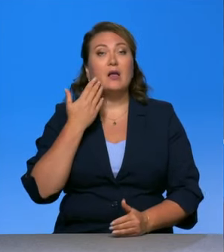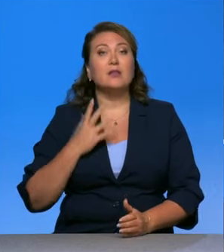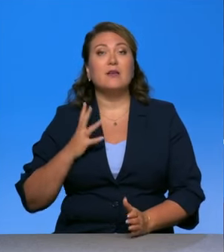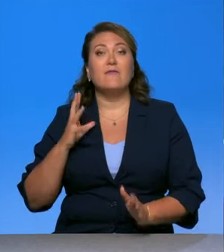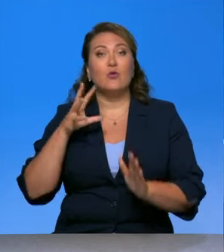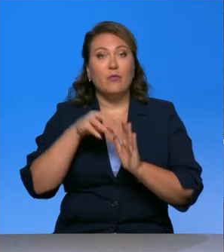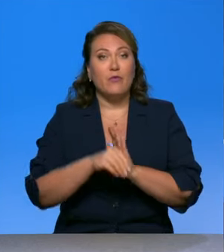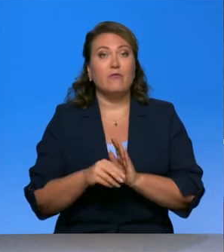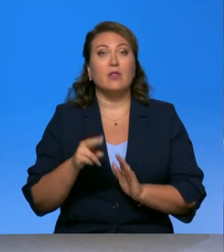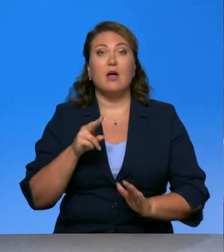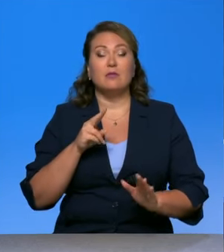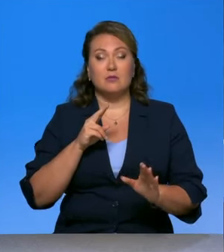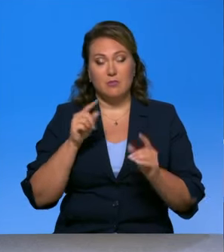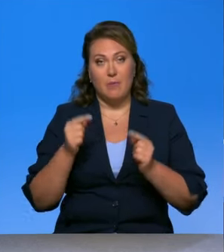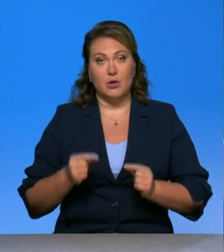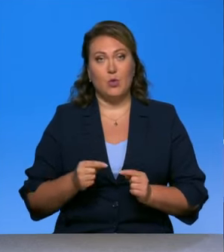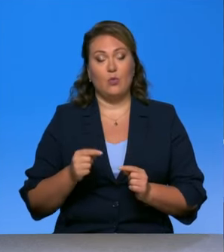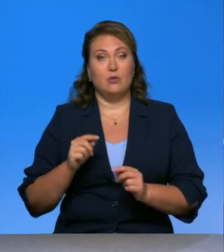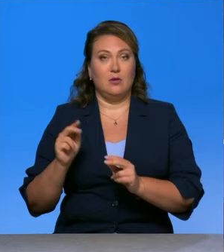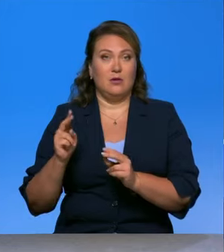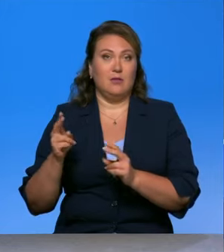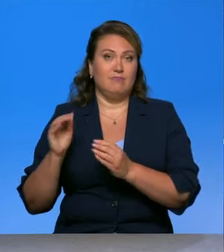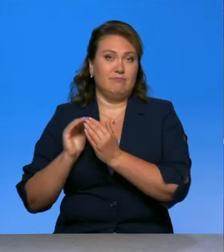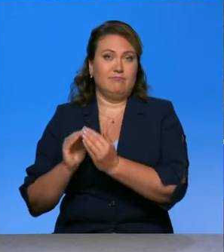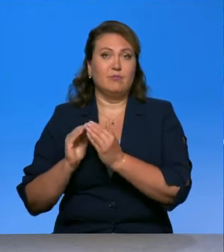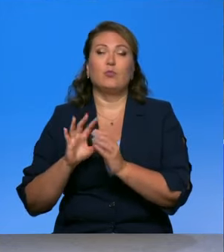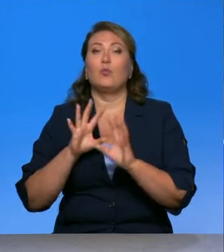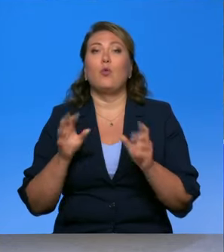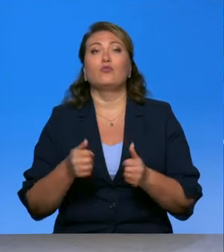я подхожу, да. То есть уже возрастной. Там долго не живут?